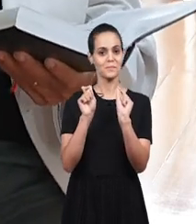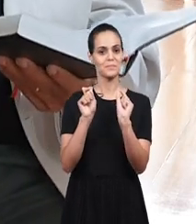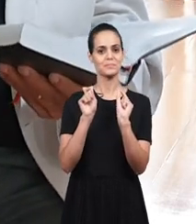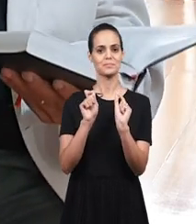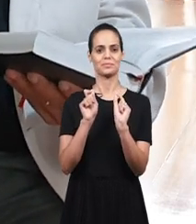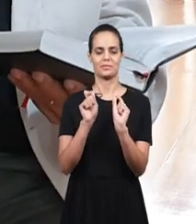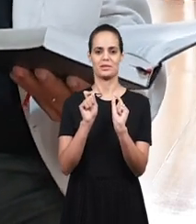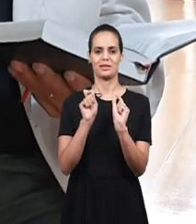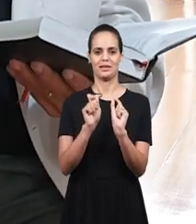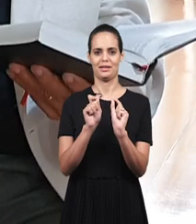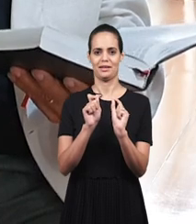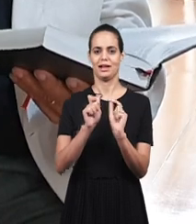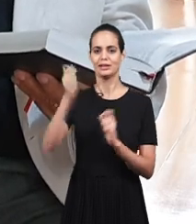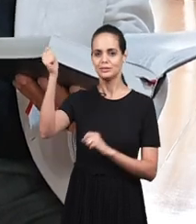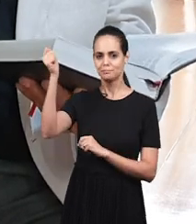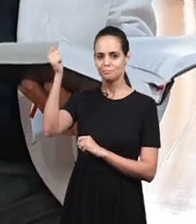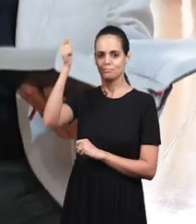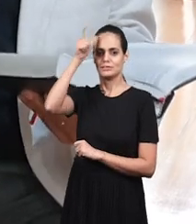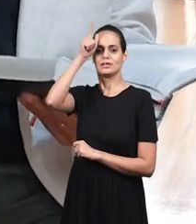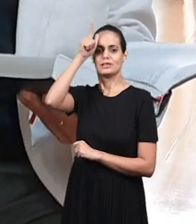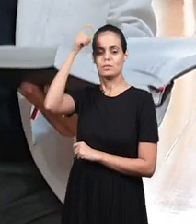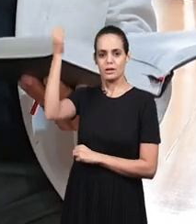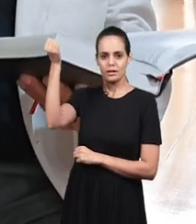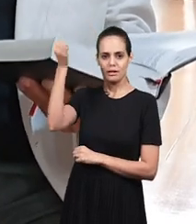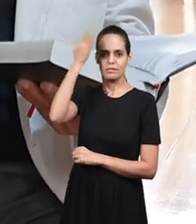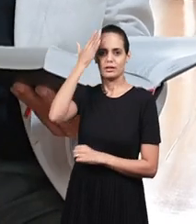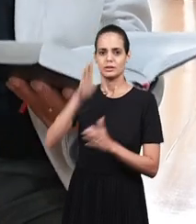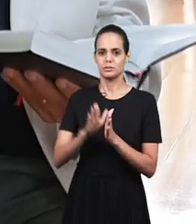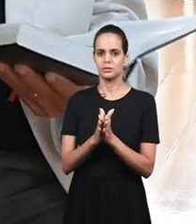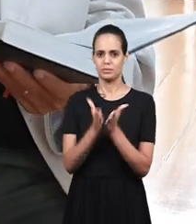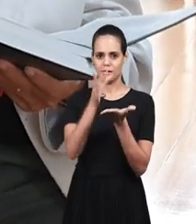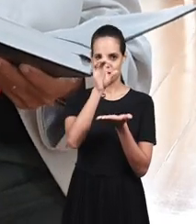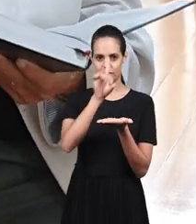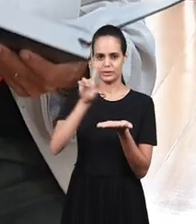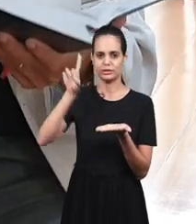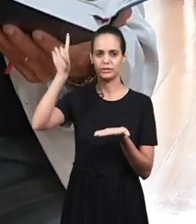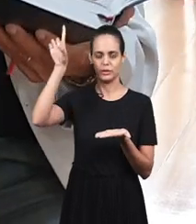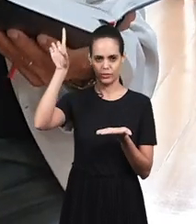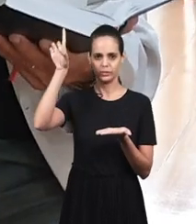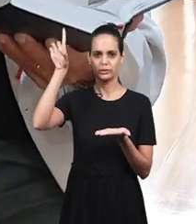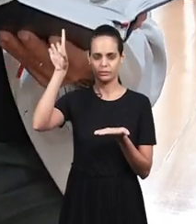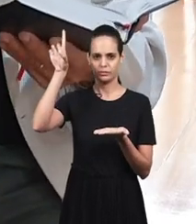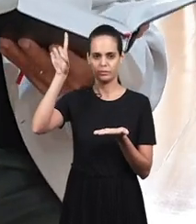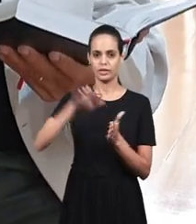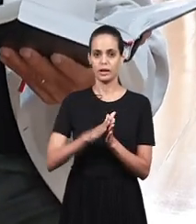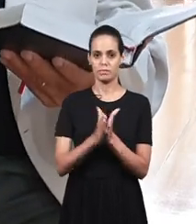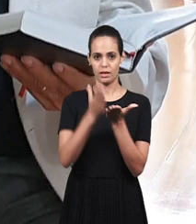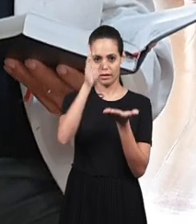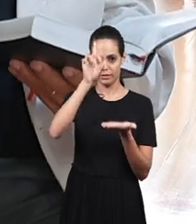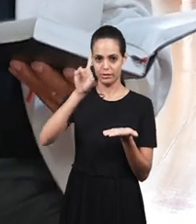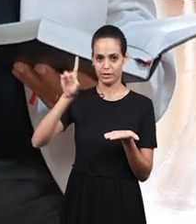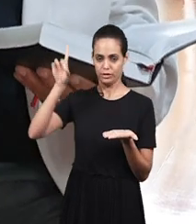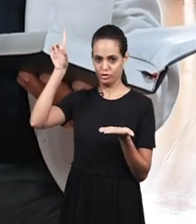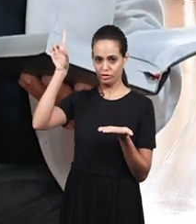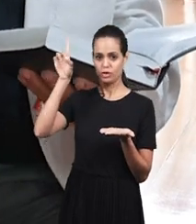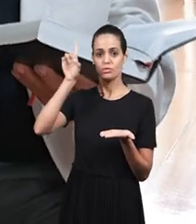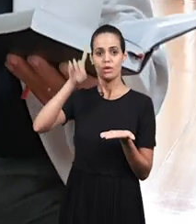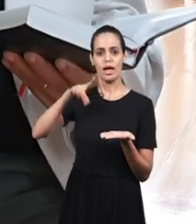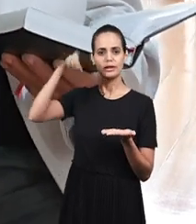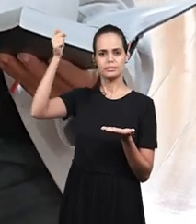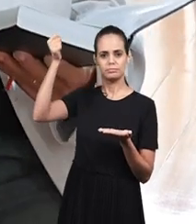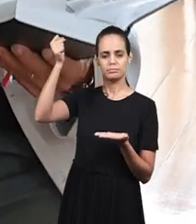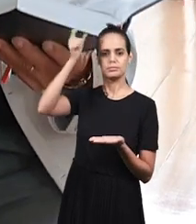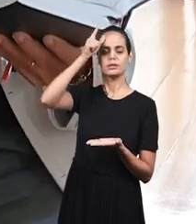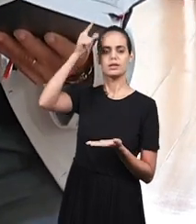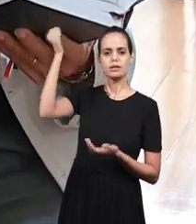mystère se trouve exactement dans ce qui est l'inspiration de la Bible. La parole